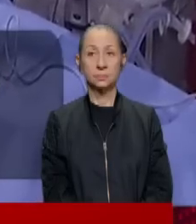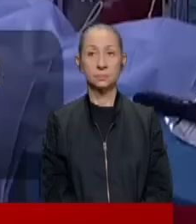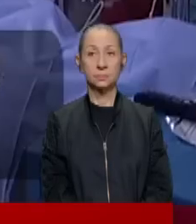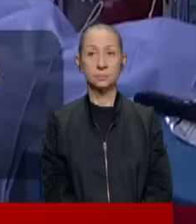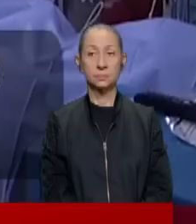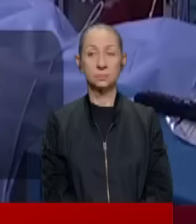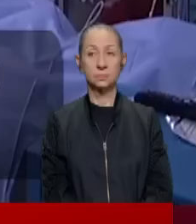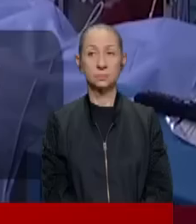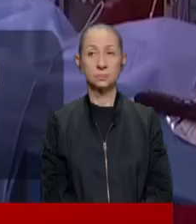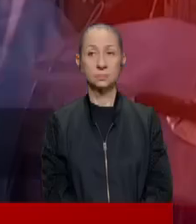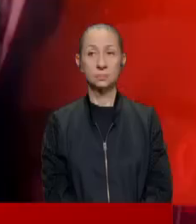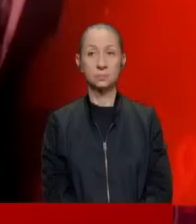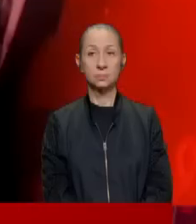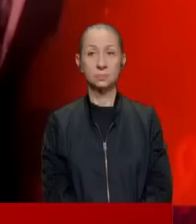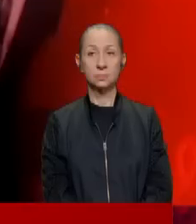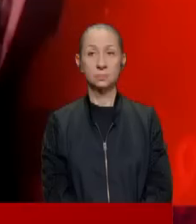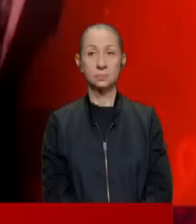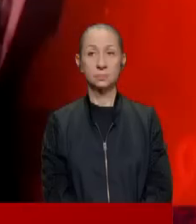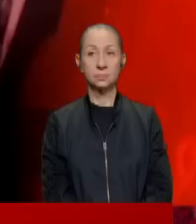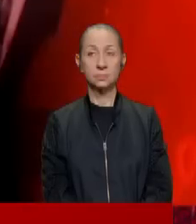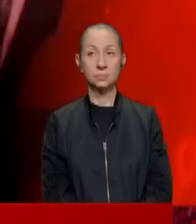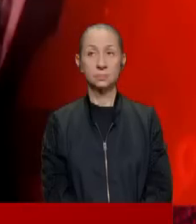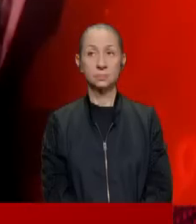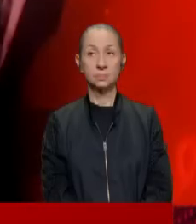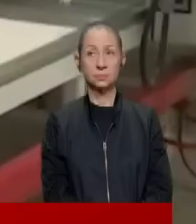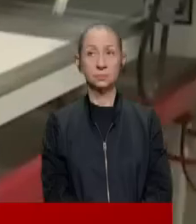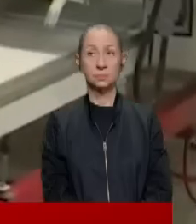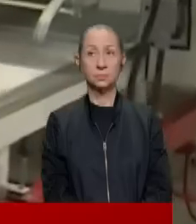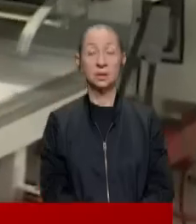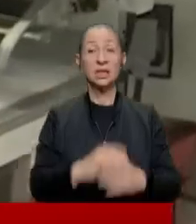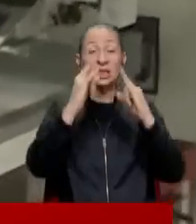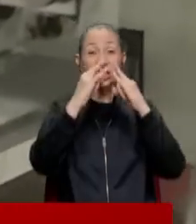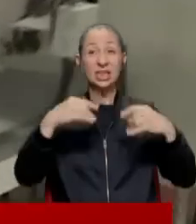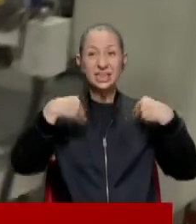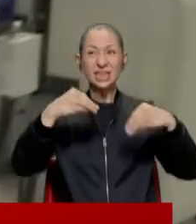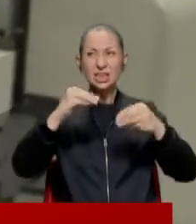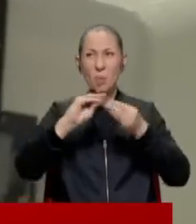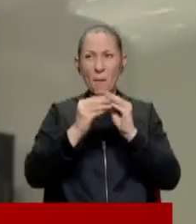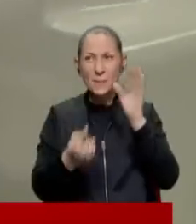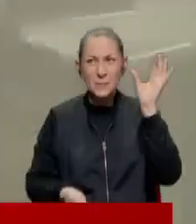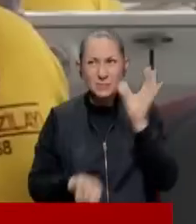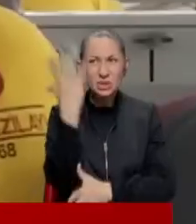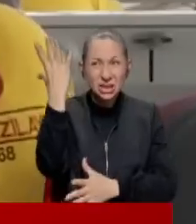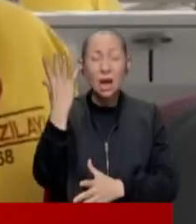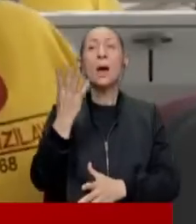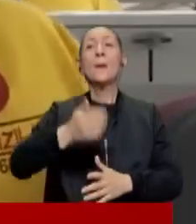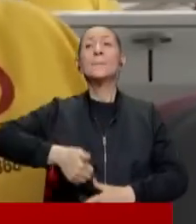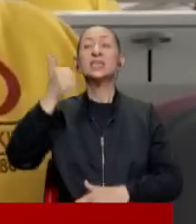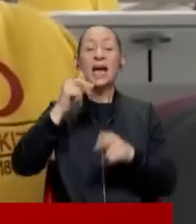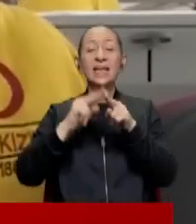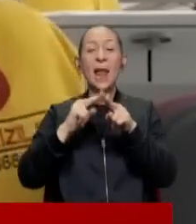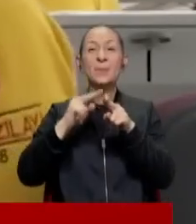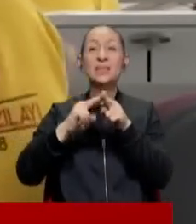olmadığı için hazır kan olmadığı için bu ameliyatları ertelemek zorunda kalıyoruz çadır skandalı ile gündeme gelen başkanı